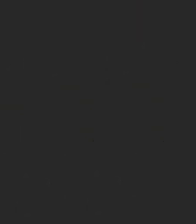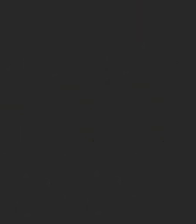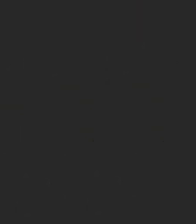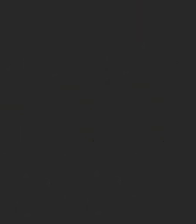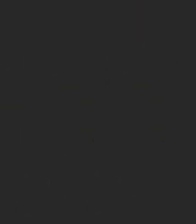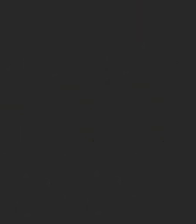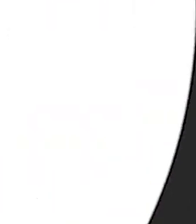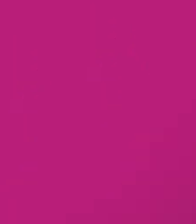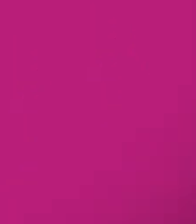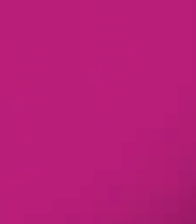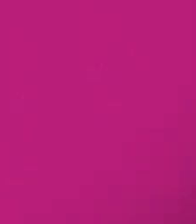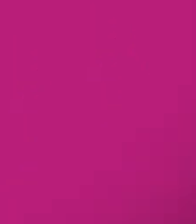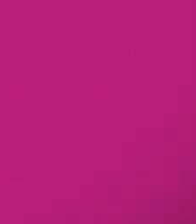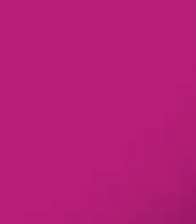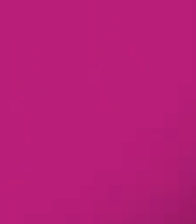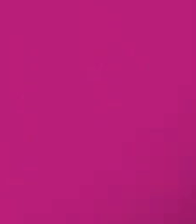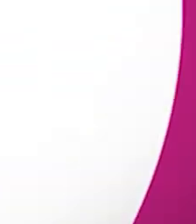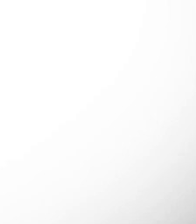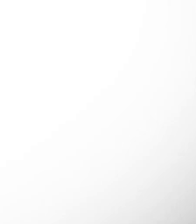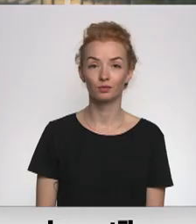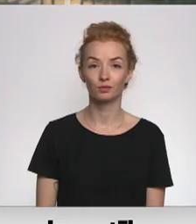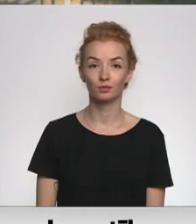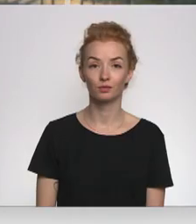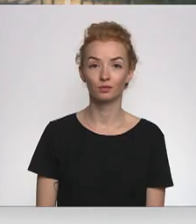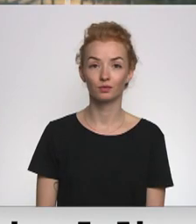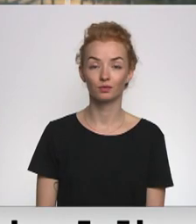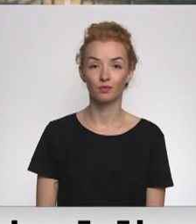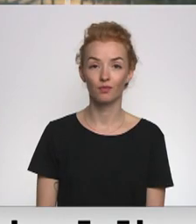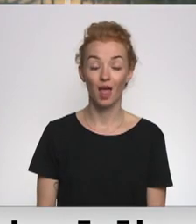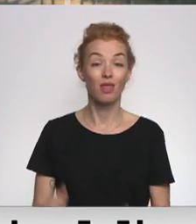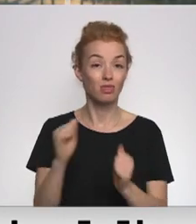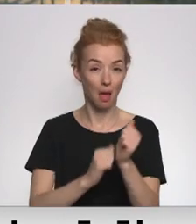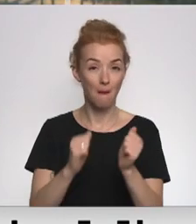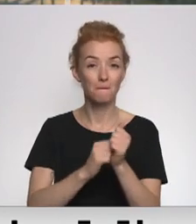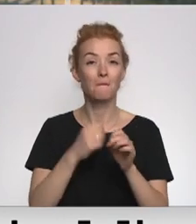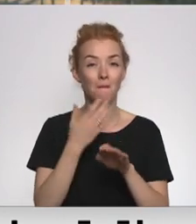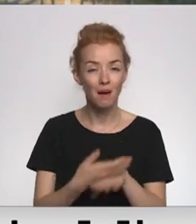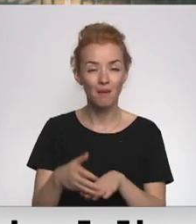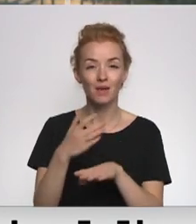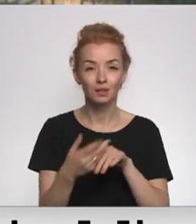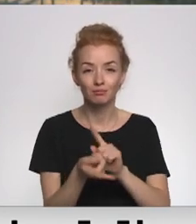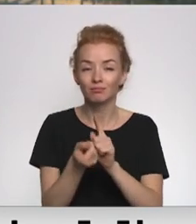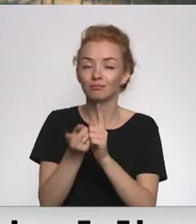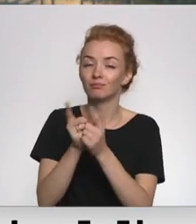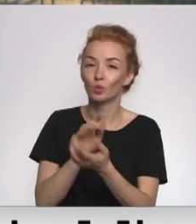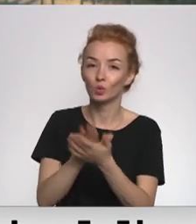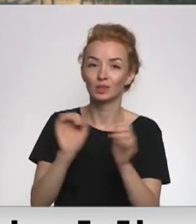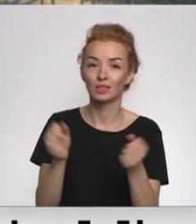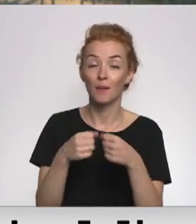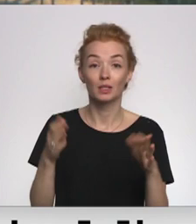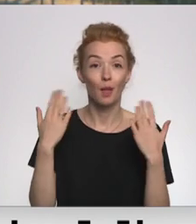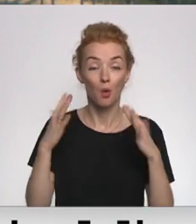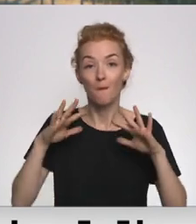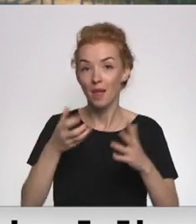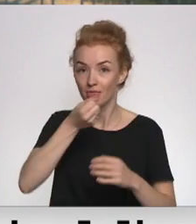Re, viss ēters ir te! Lai gan daba pamazām gatavojas ziemas atpūtai, dārznieki un